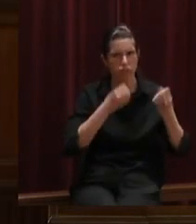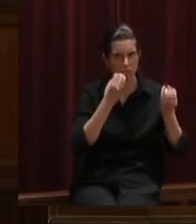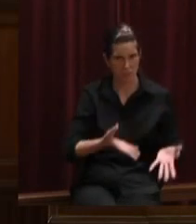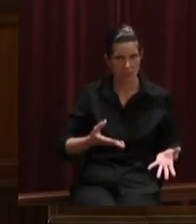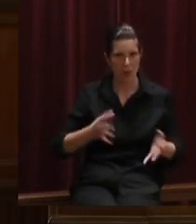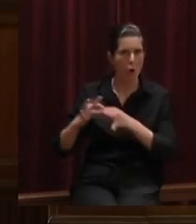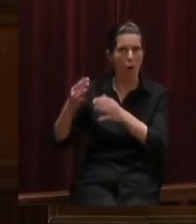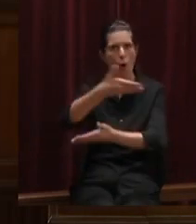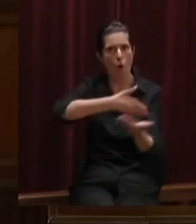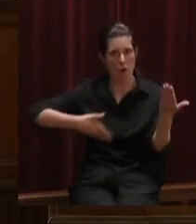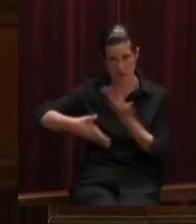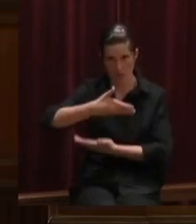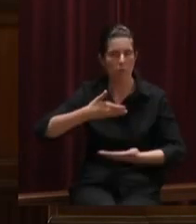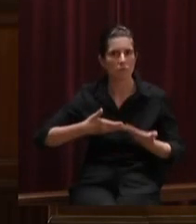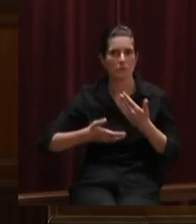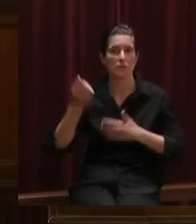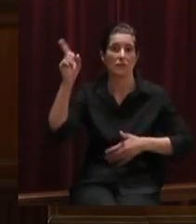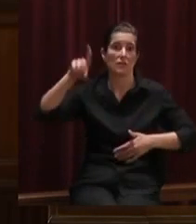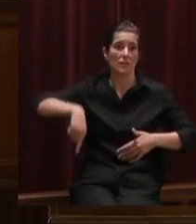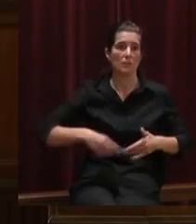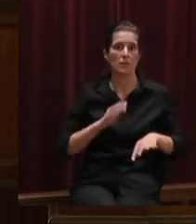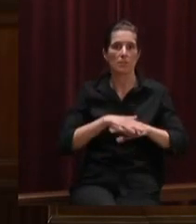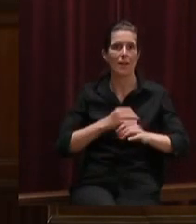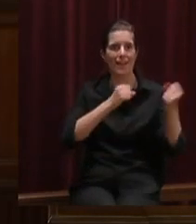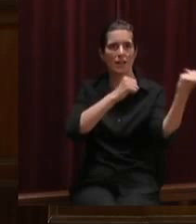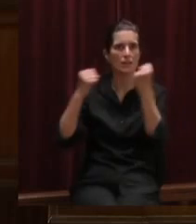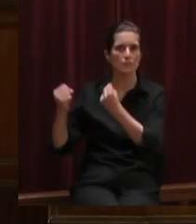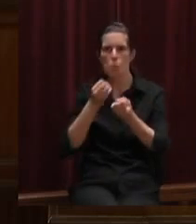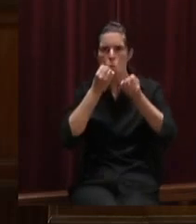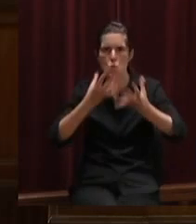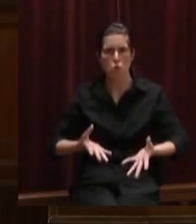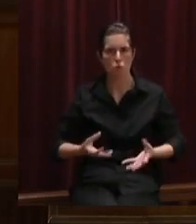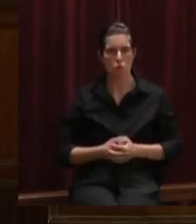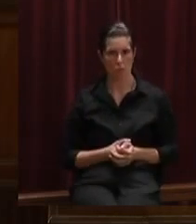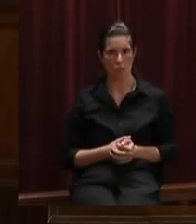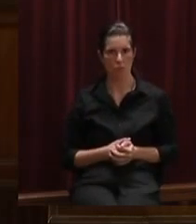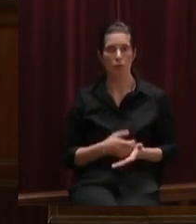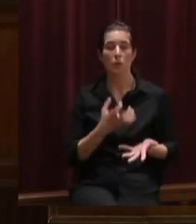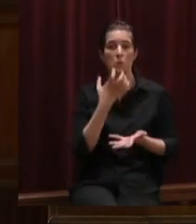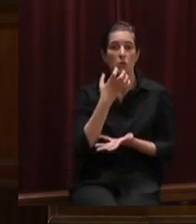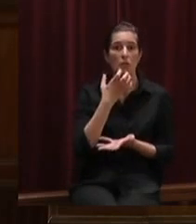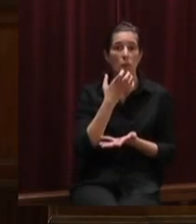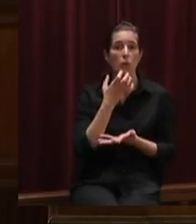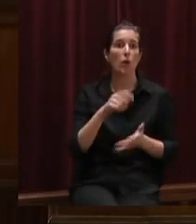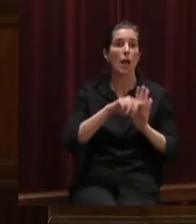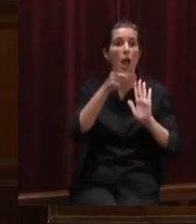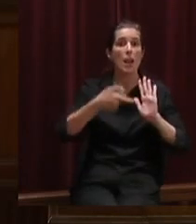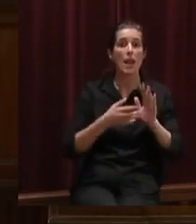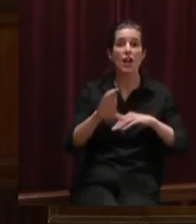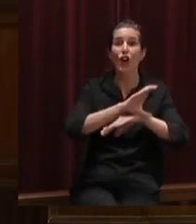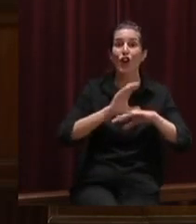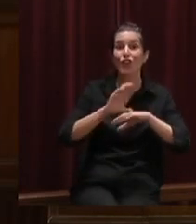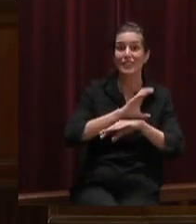per enfortir la nostra arquitectura institucional. Fer front en aquest desafiament passa per accions com l'impuls d'una llei de consells insulars